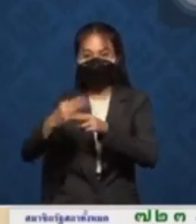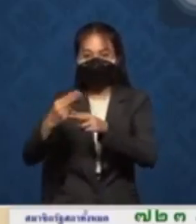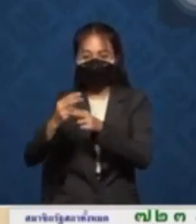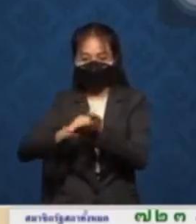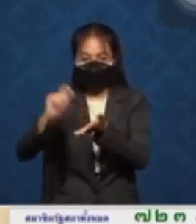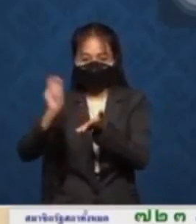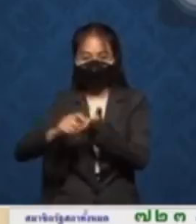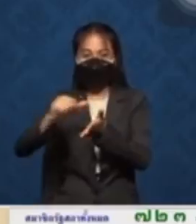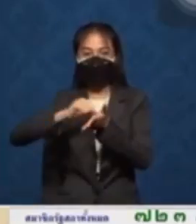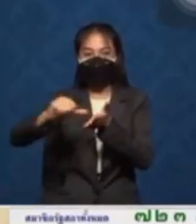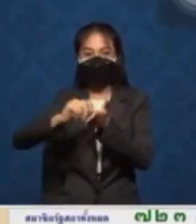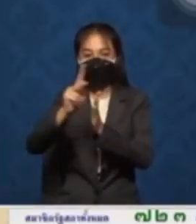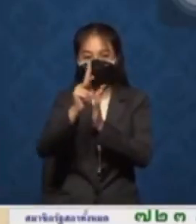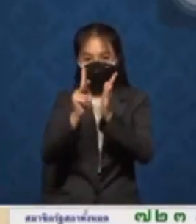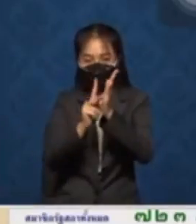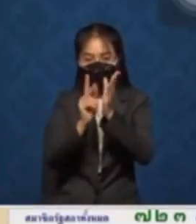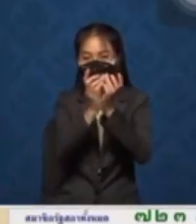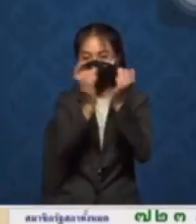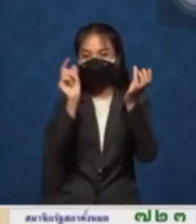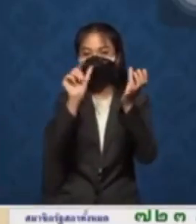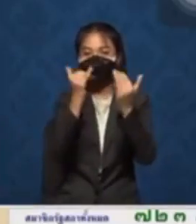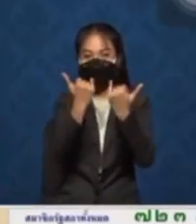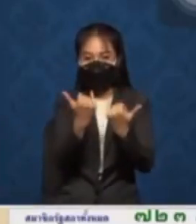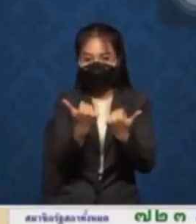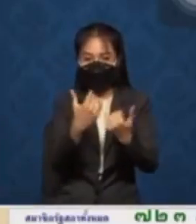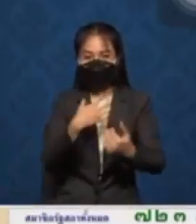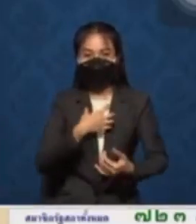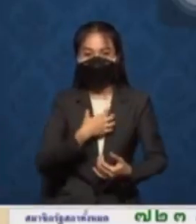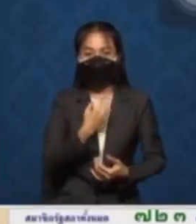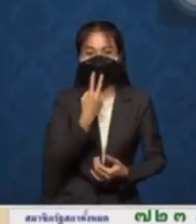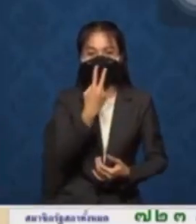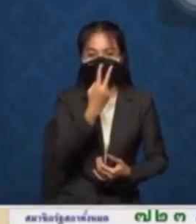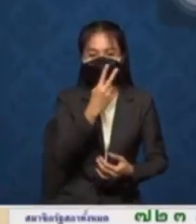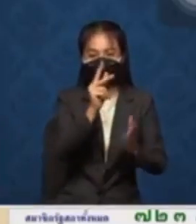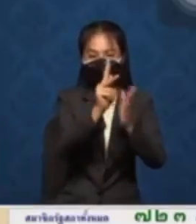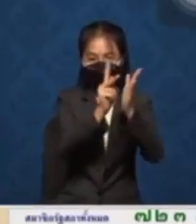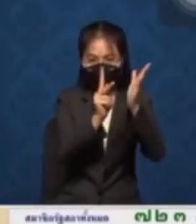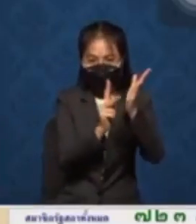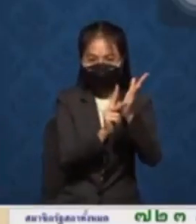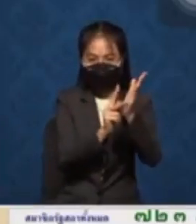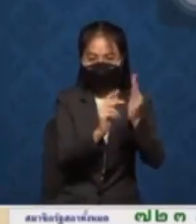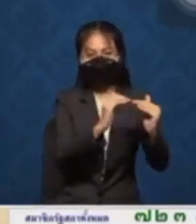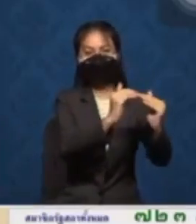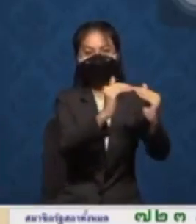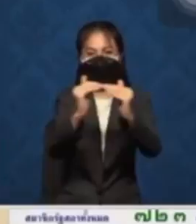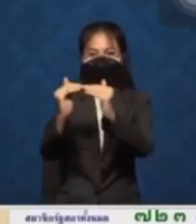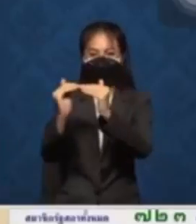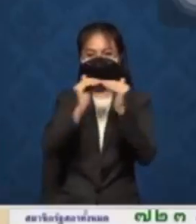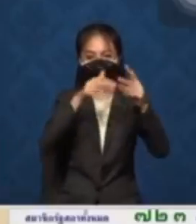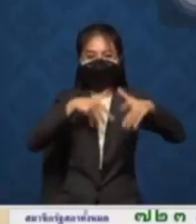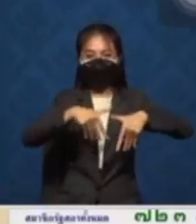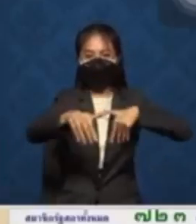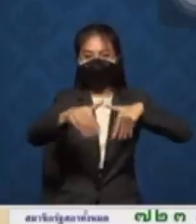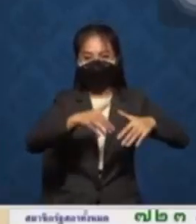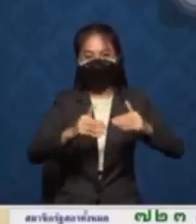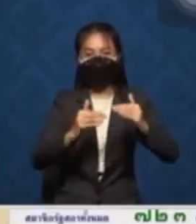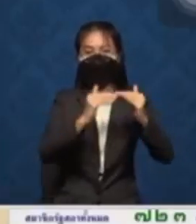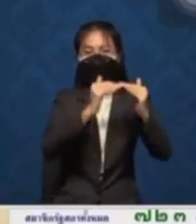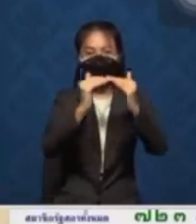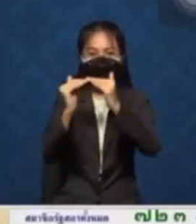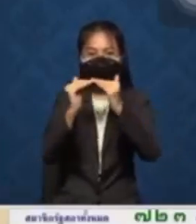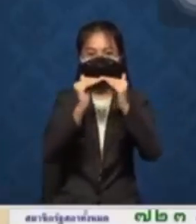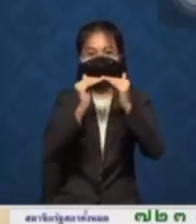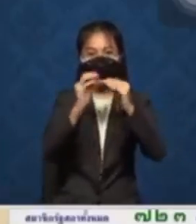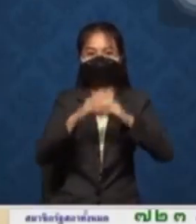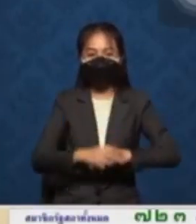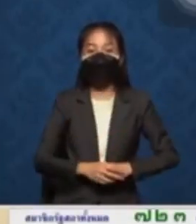อบประชาธิปไตยแบบปกติและระบบการเมืองที่เป็นธรรมกับทุกความฝันของทุกคนในประเทศผมขออนุญาตเริ่มต้นวันนี้โดยการ